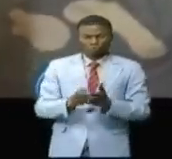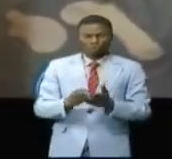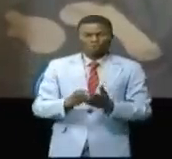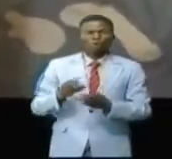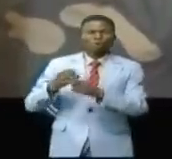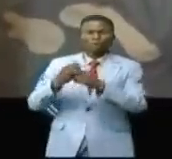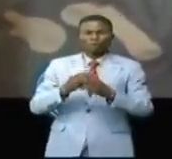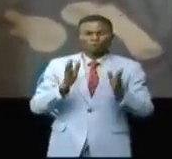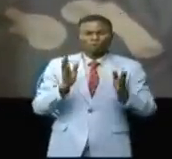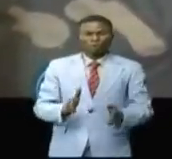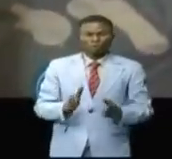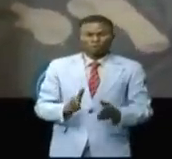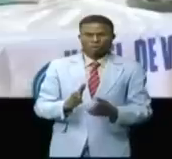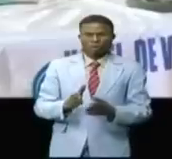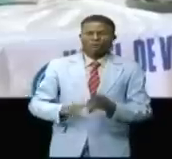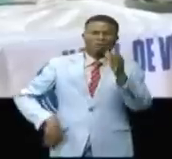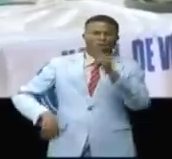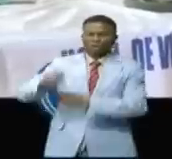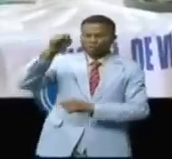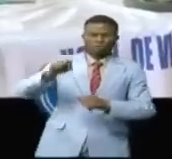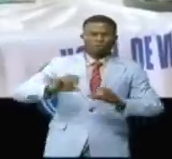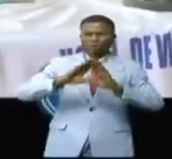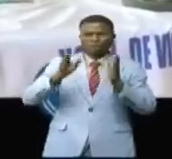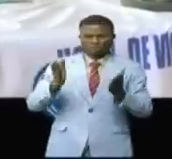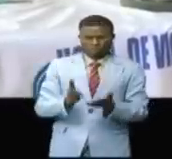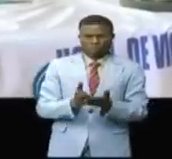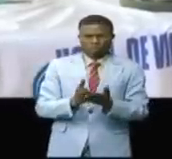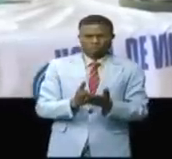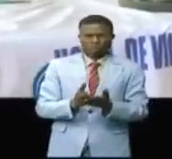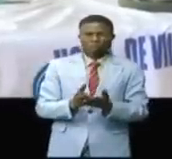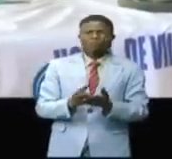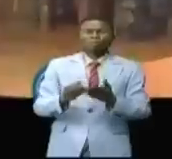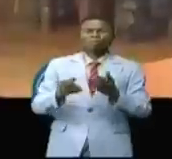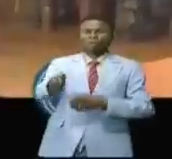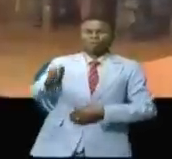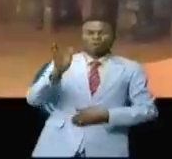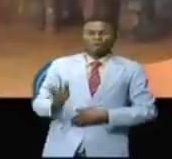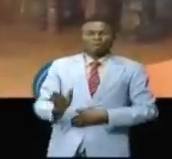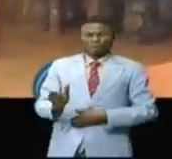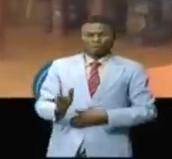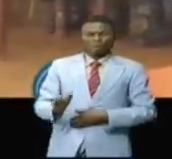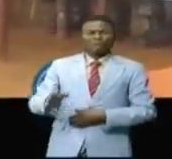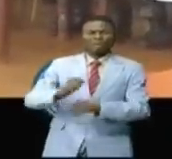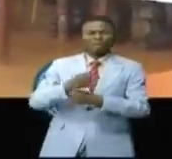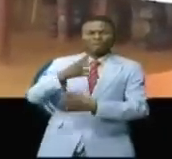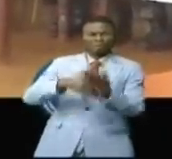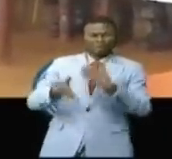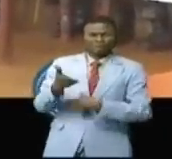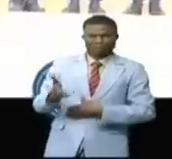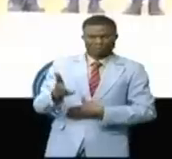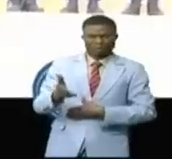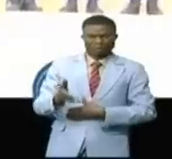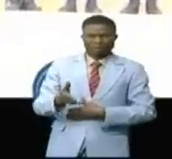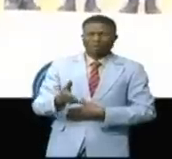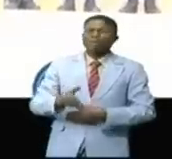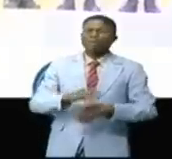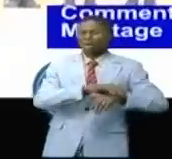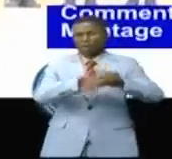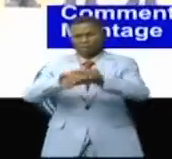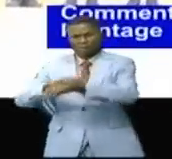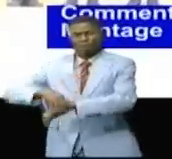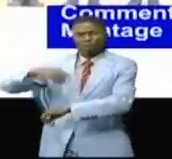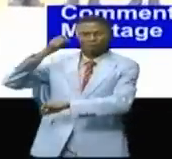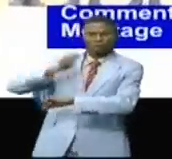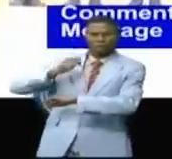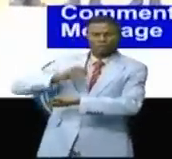de mettre hors d'état de nuire tous les pêcheurs en eau trouble et de les déférer devant les